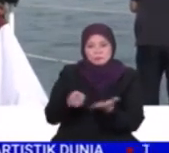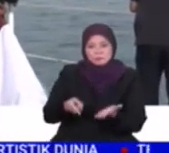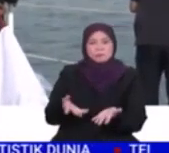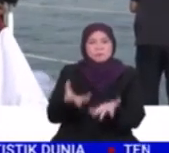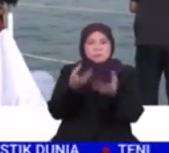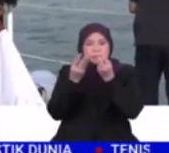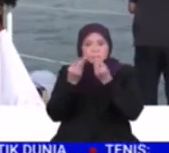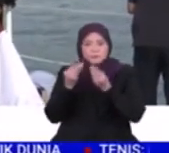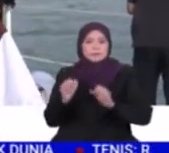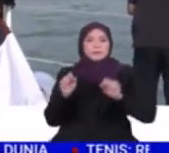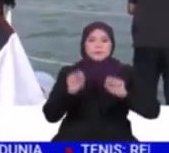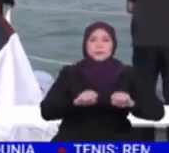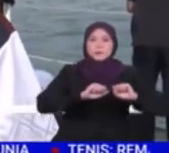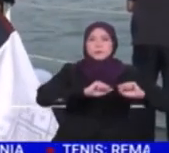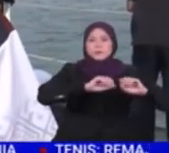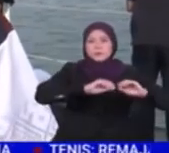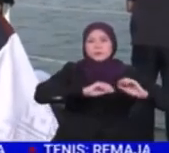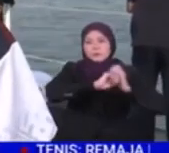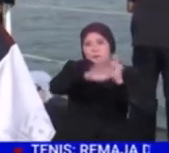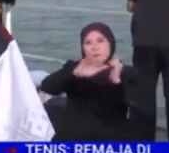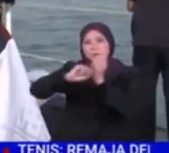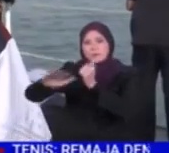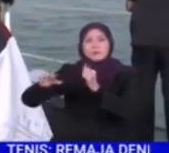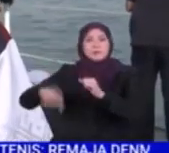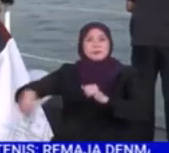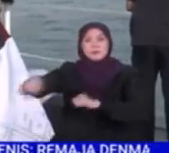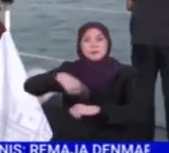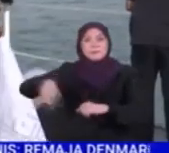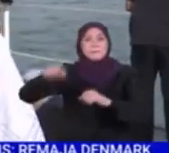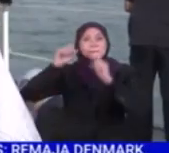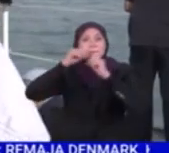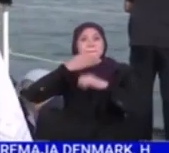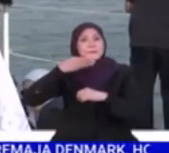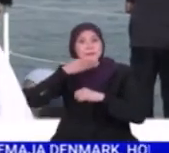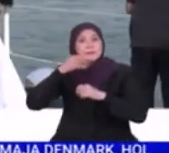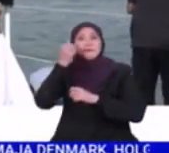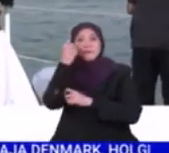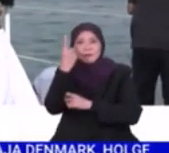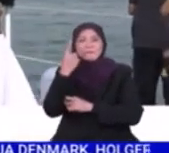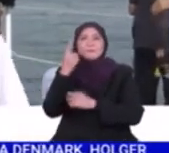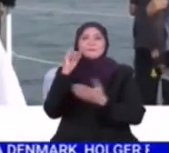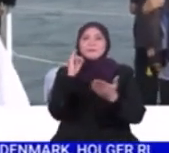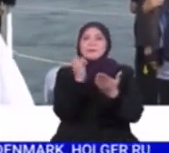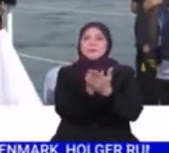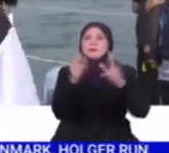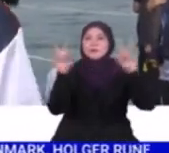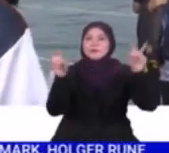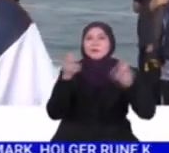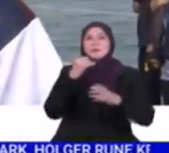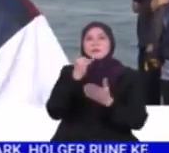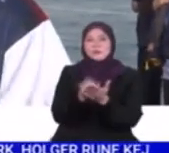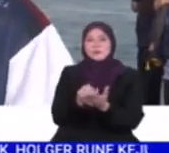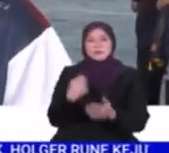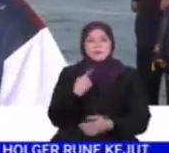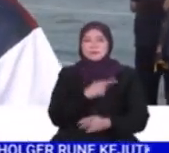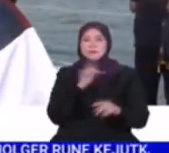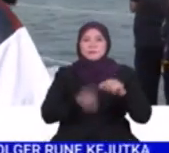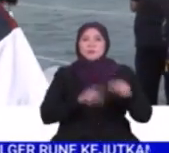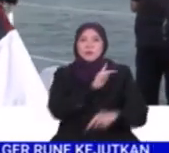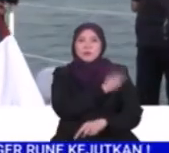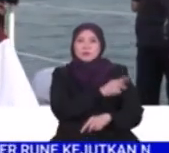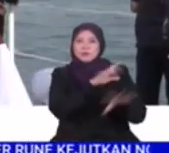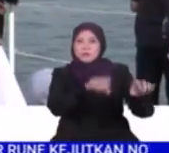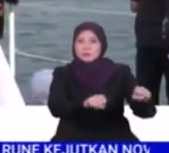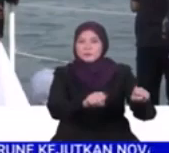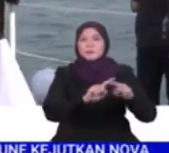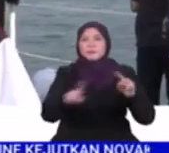kita sendiri. So dari segi ini adalah untuk memastikan belia kita faham tentang jenayah ni, isu jenayah ni. Kita tak ada kuasa nak tangkap, tapi kita lebih